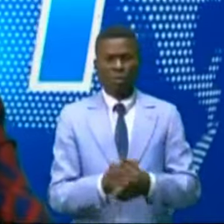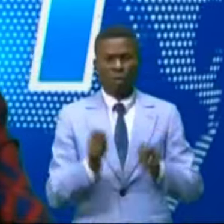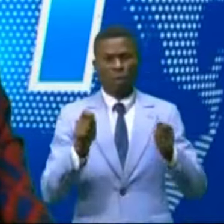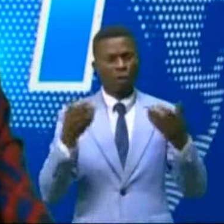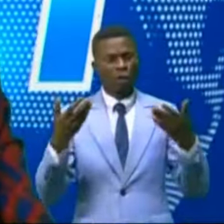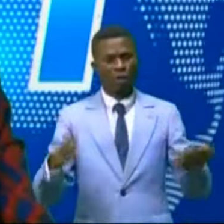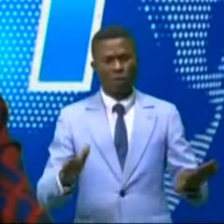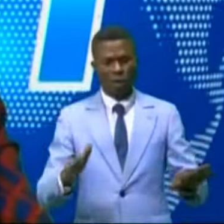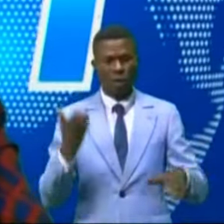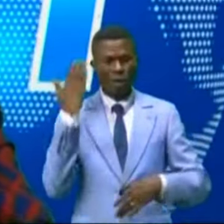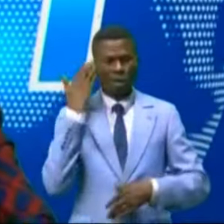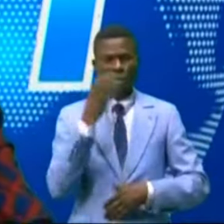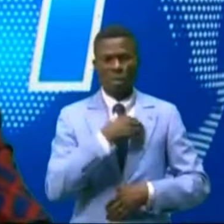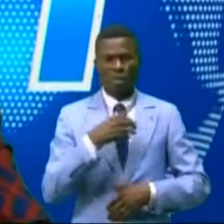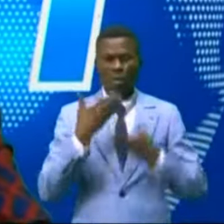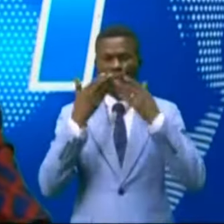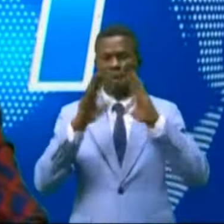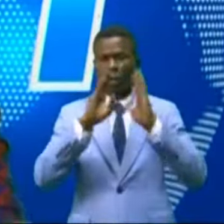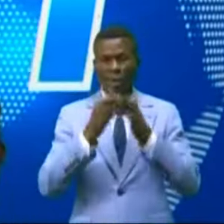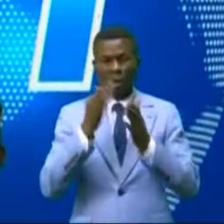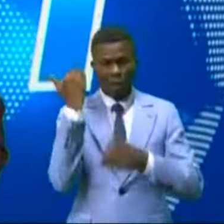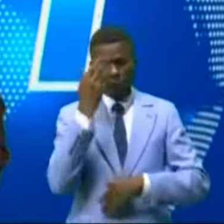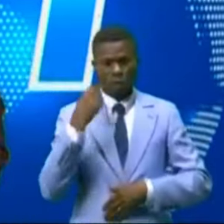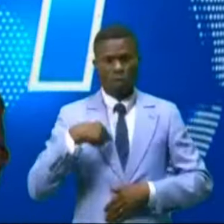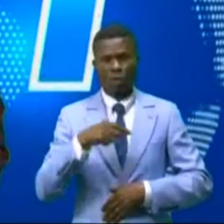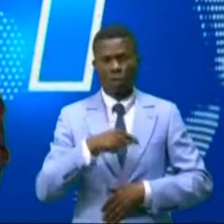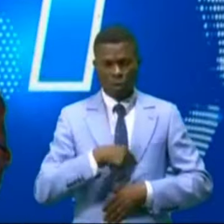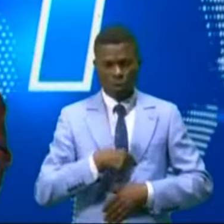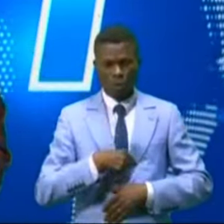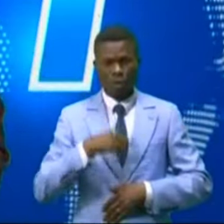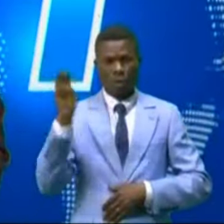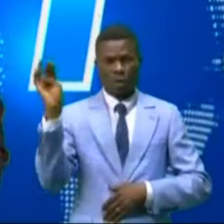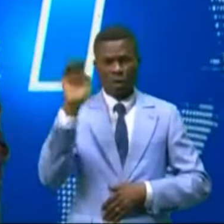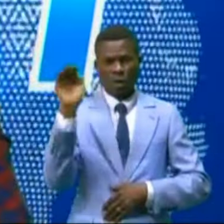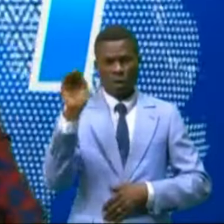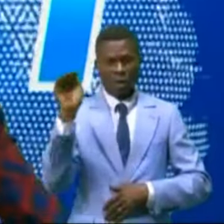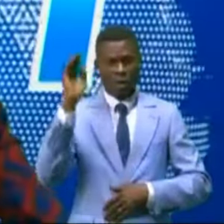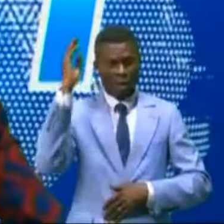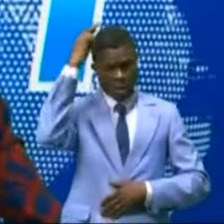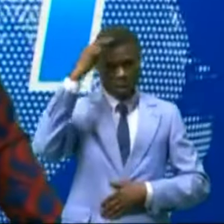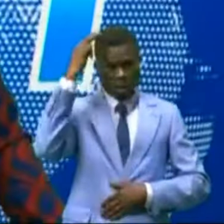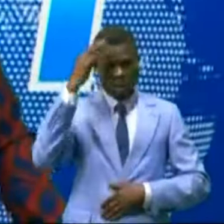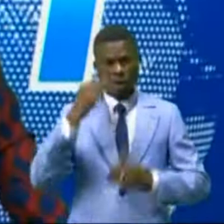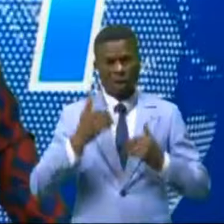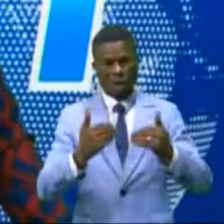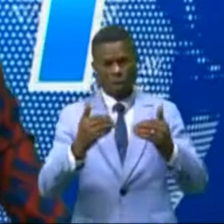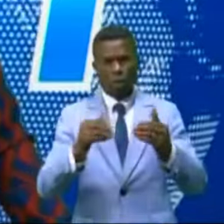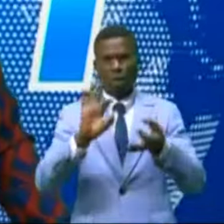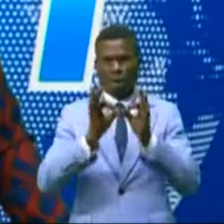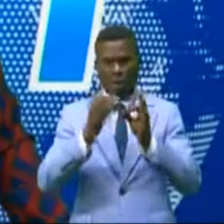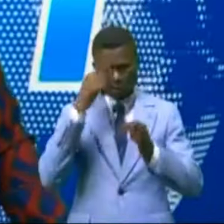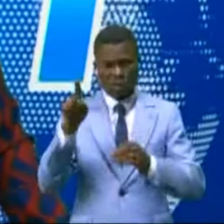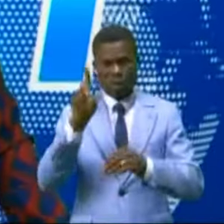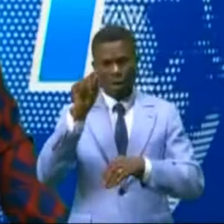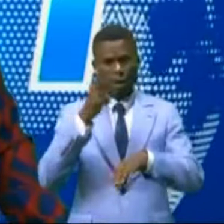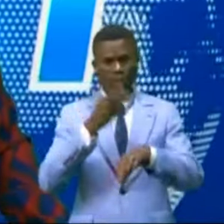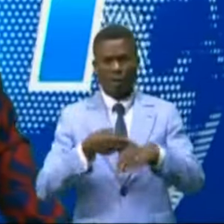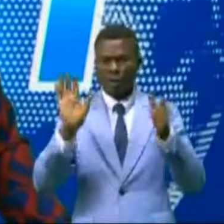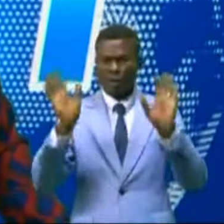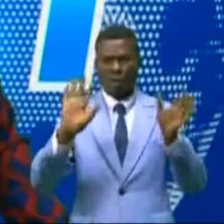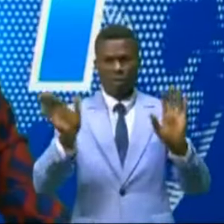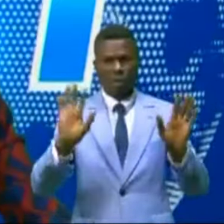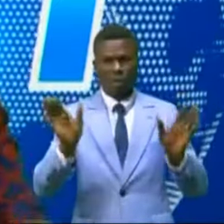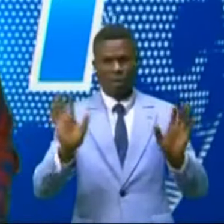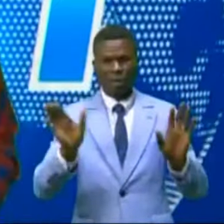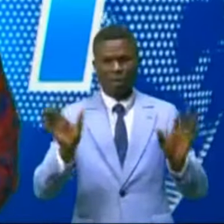malangi madame messieurs merci à vous de l'avoir suivi NANC vient à 20h pour la suite de l'actualité au